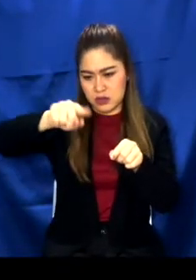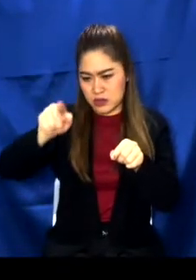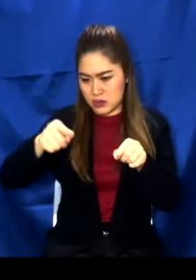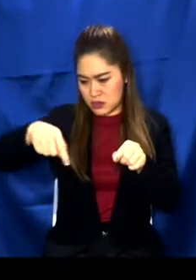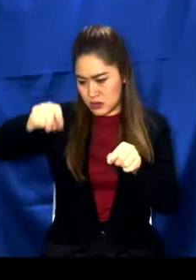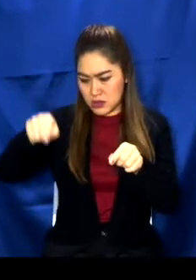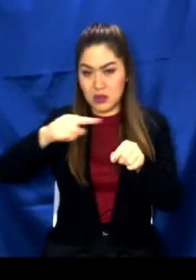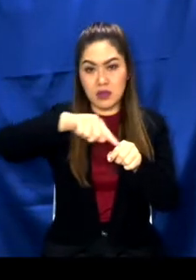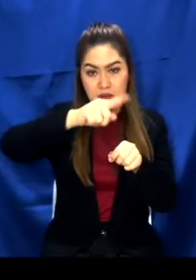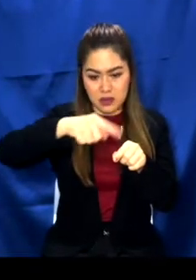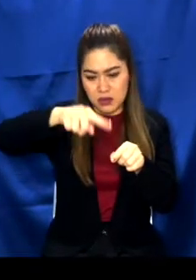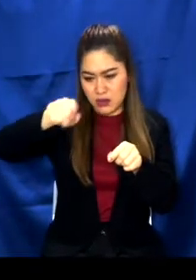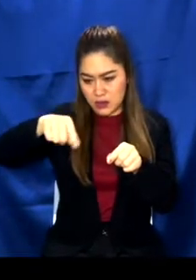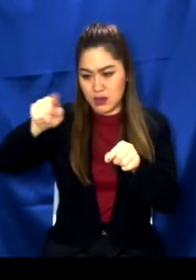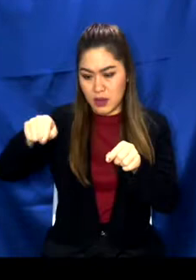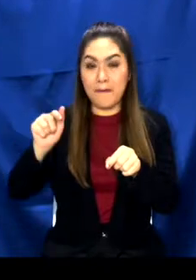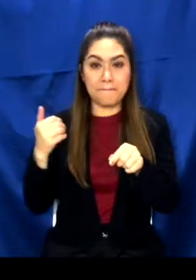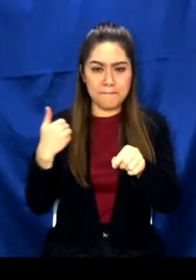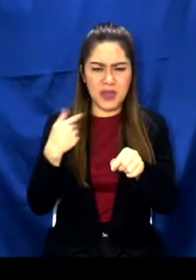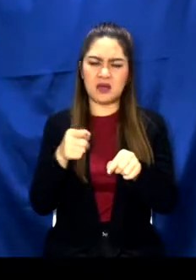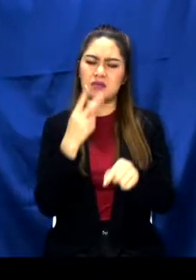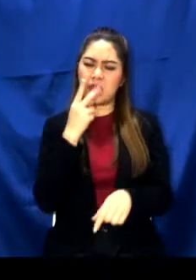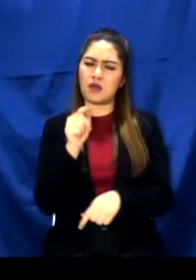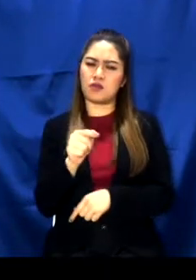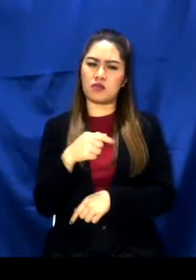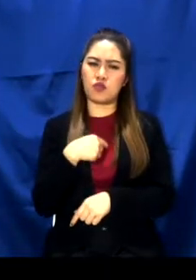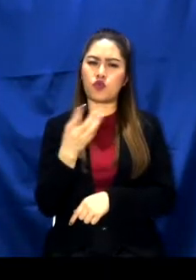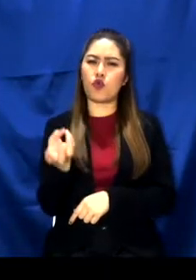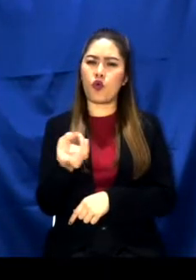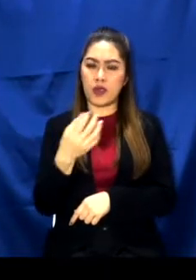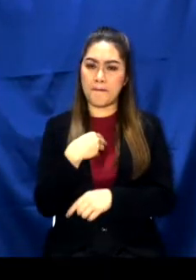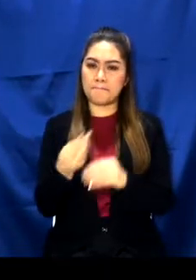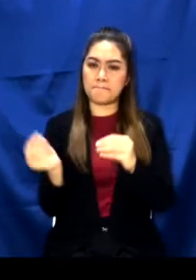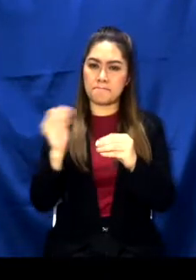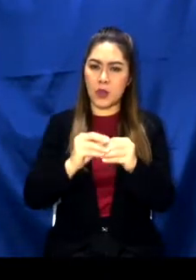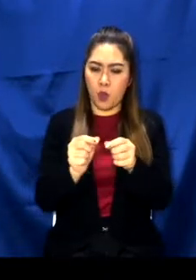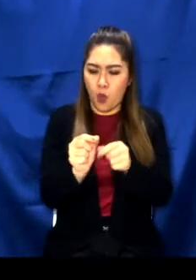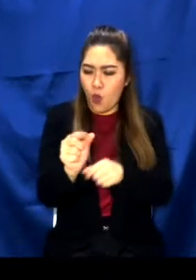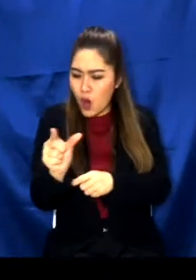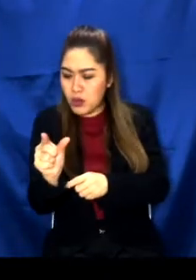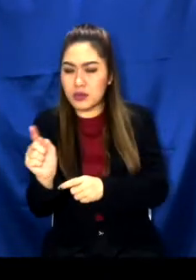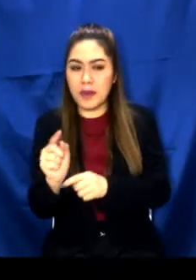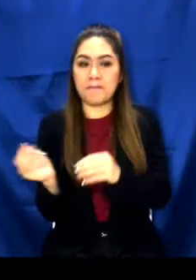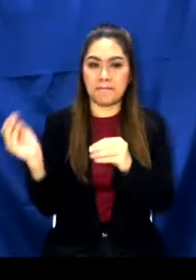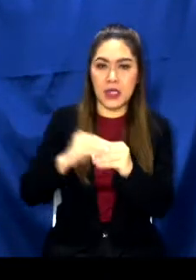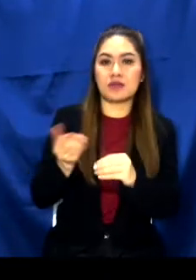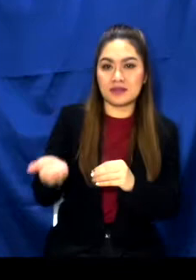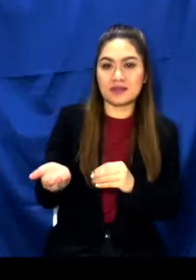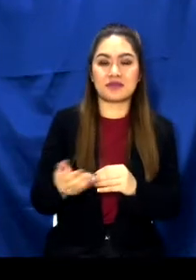ะคะถ้าดูว่าเฮ้ยมันอยากน้อยไปอยากให้มันกว้างกว่านี้อีกเราก็ไปเพิ่มตรงนี้ค่ะ